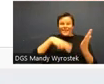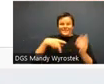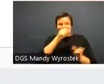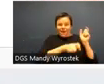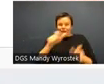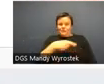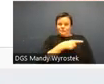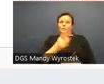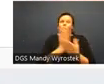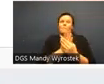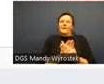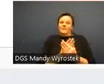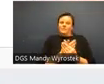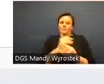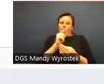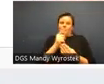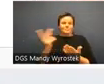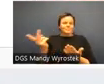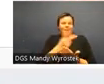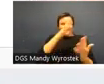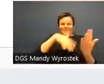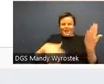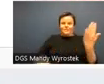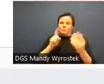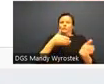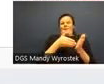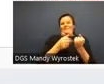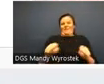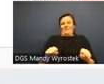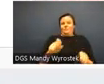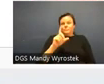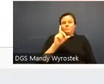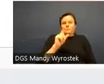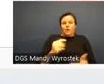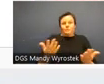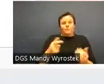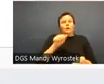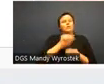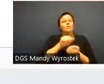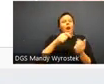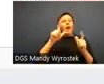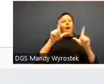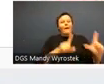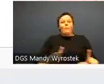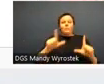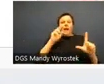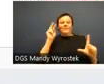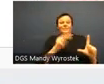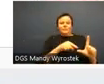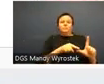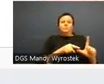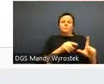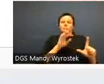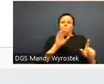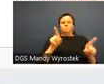beide Ansichten, also einmal von Autorenseite und dann auch von Leserseite. Deswegen, und auch